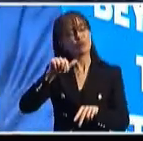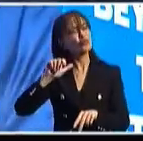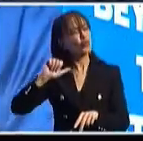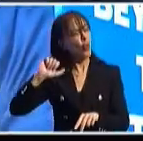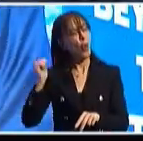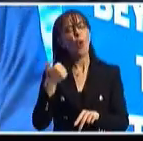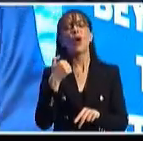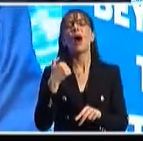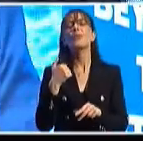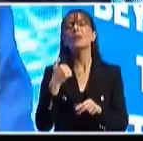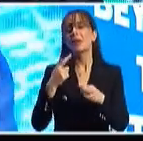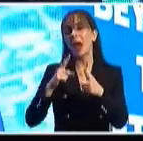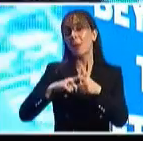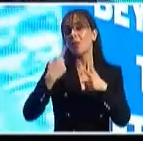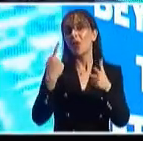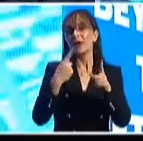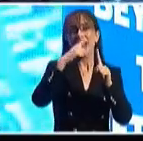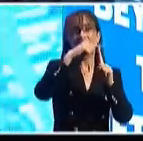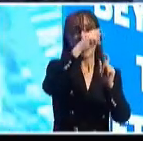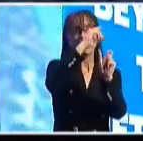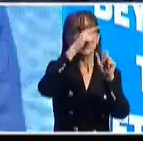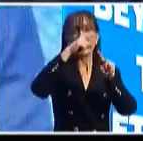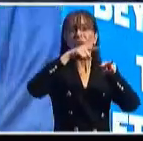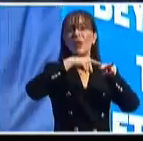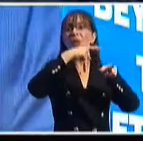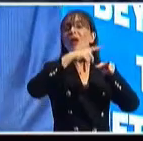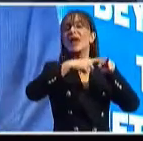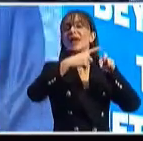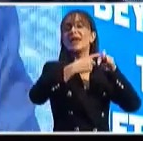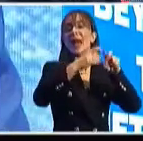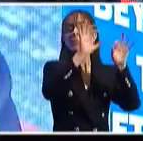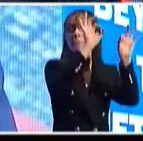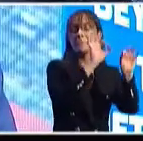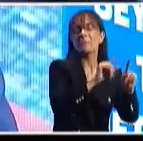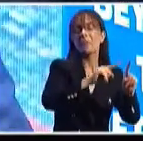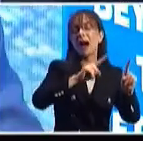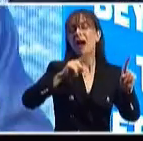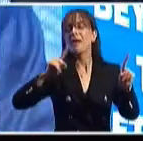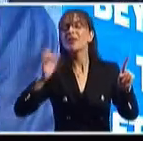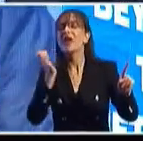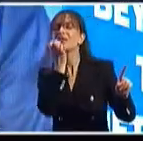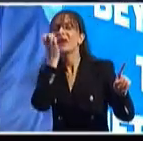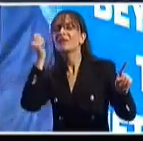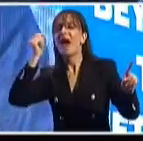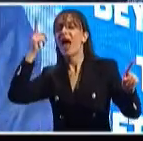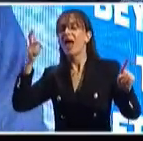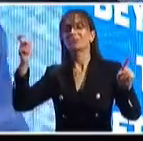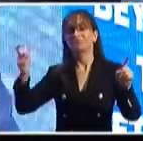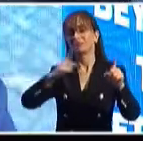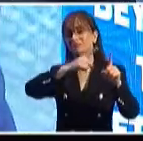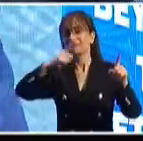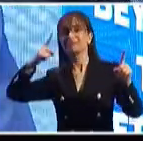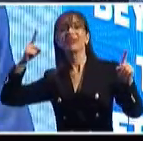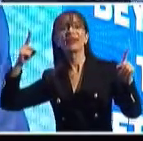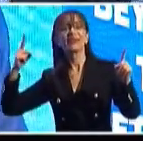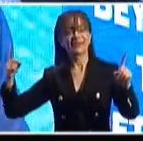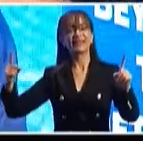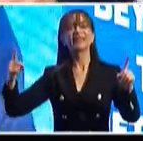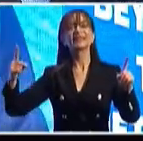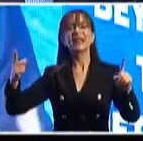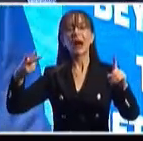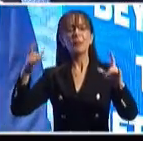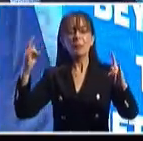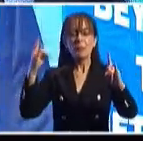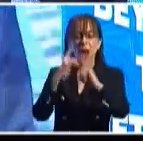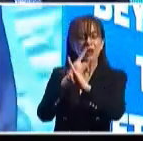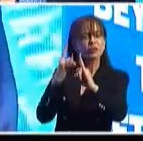proje. TÜYAP'tan başlayıp orada Sefaköy'e kadar uzanan, bir taraftan da o işte